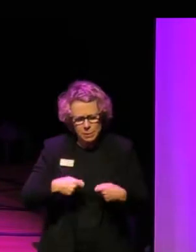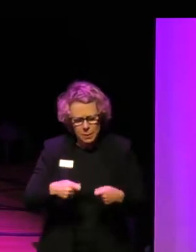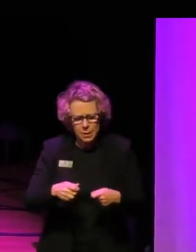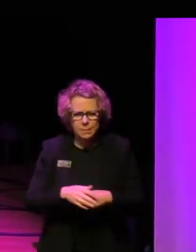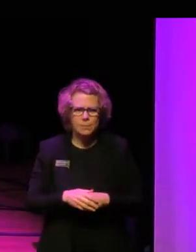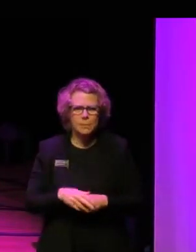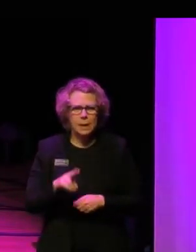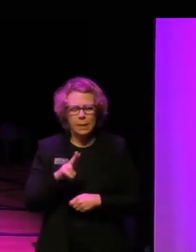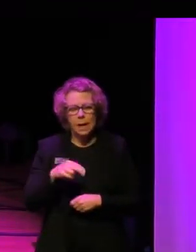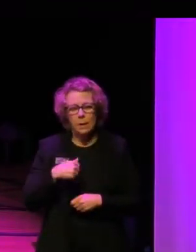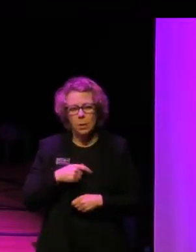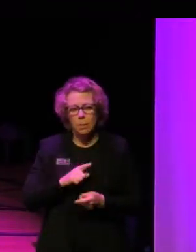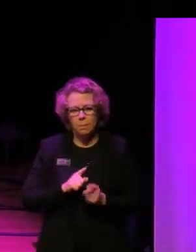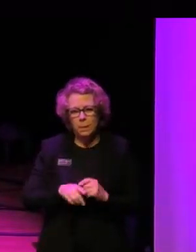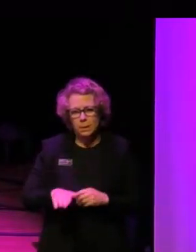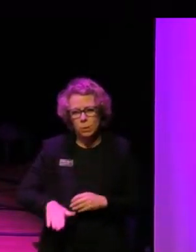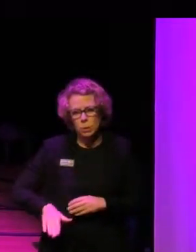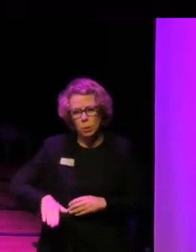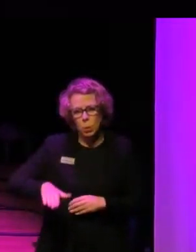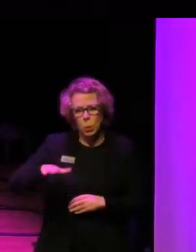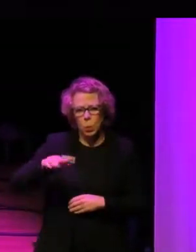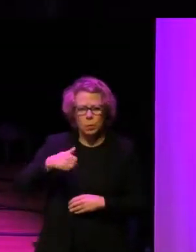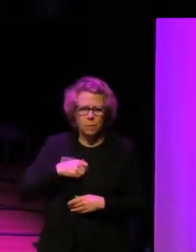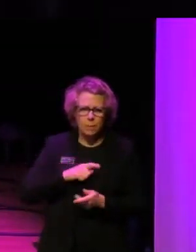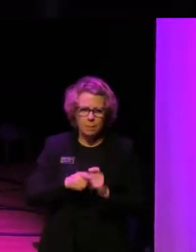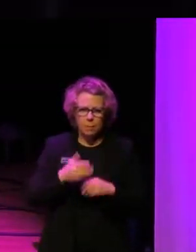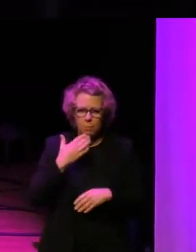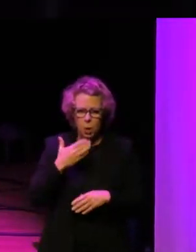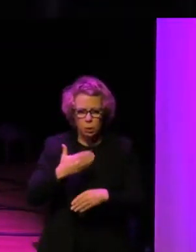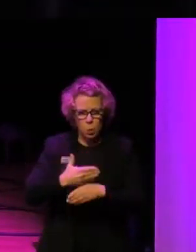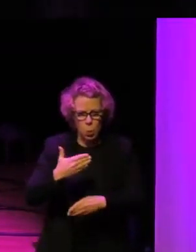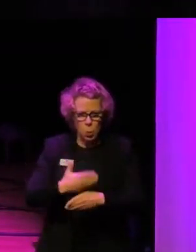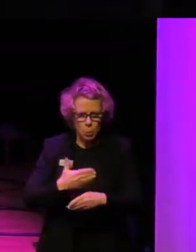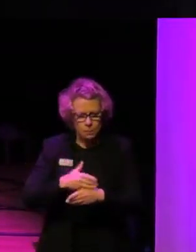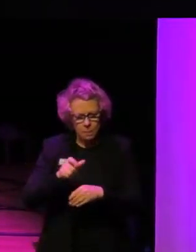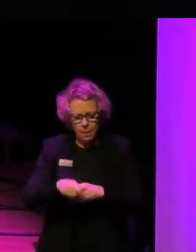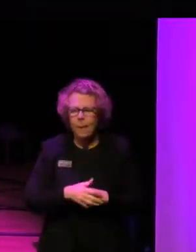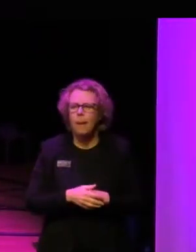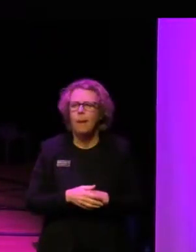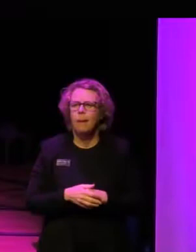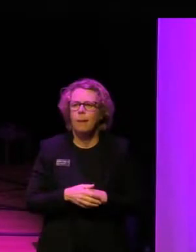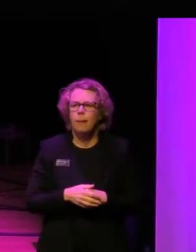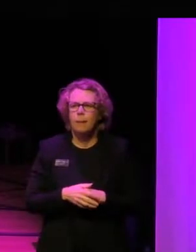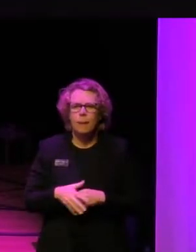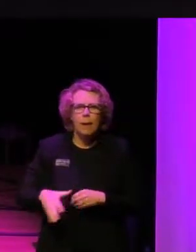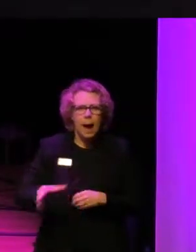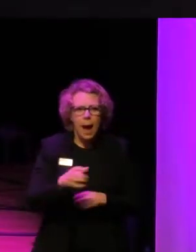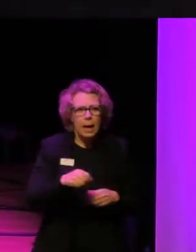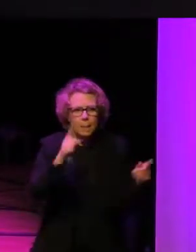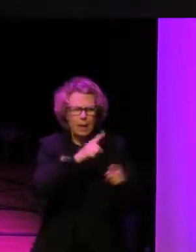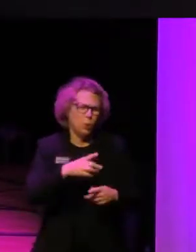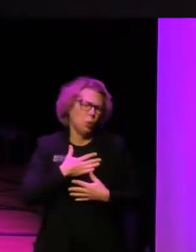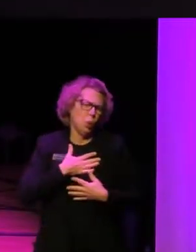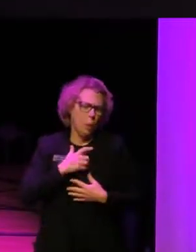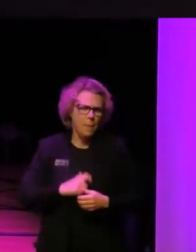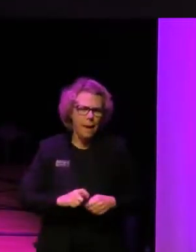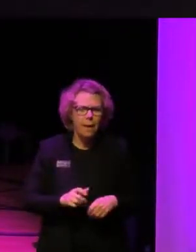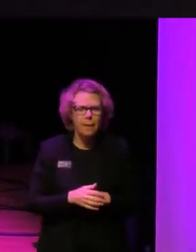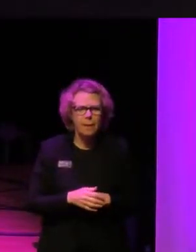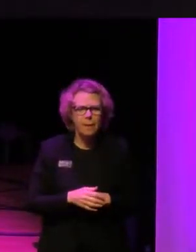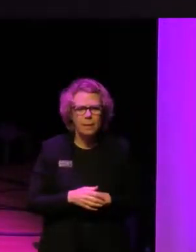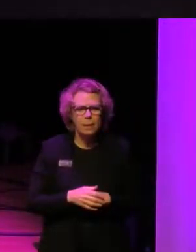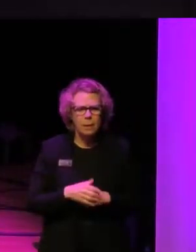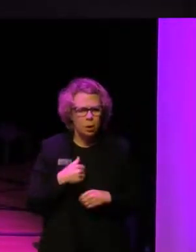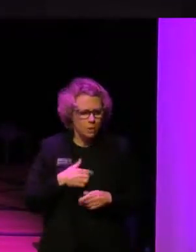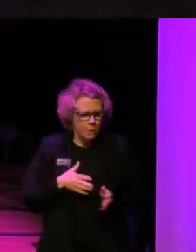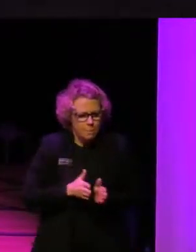När jag blir stor vill jag bli en bra skådespelare, så alla människor gillar mig. Jag vill vara